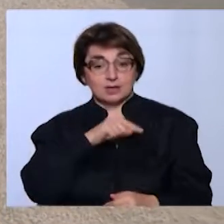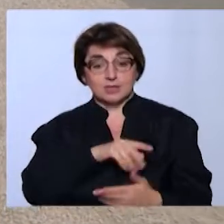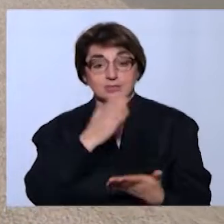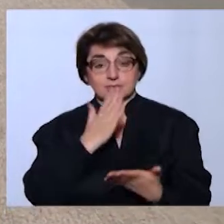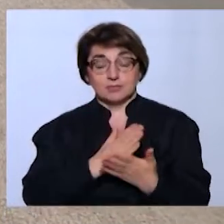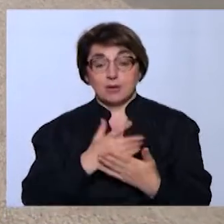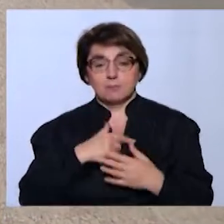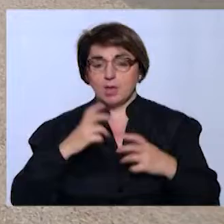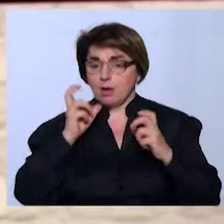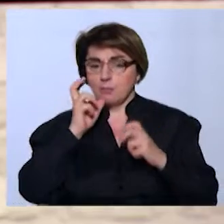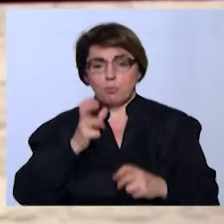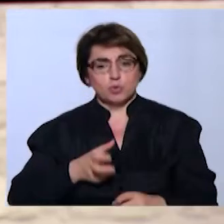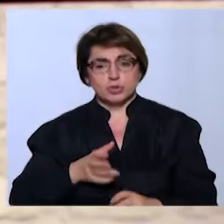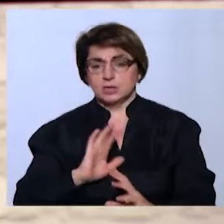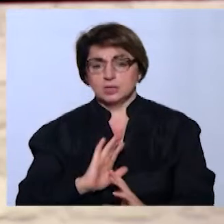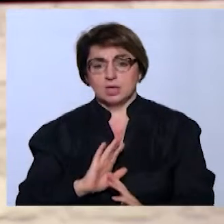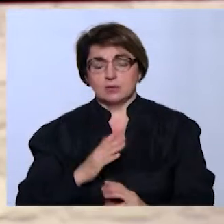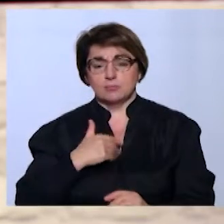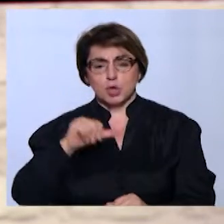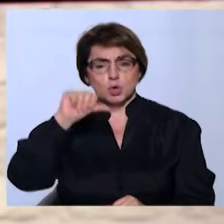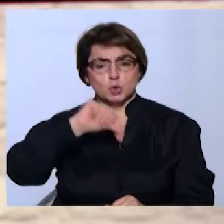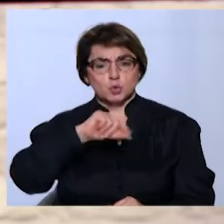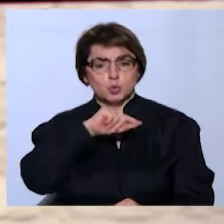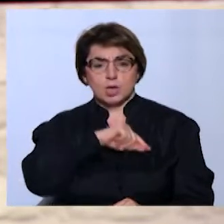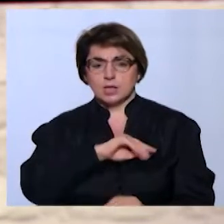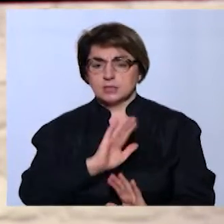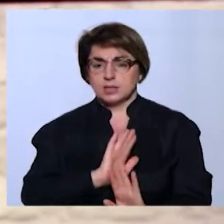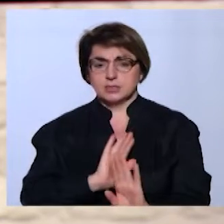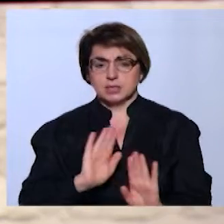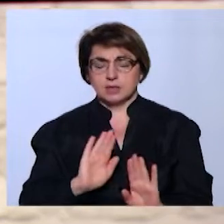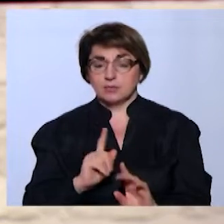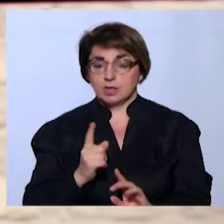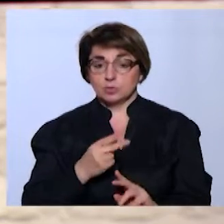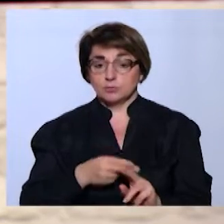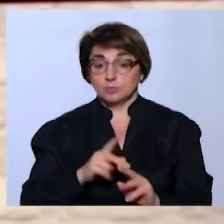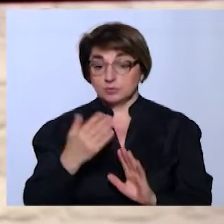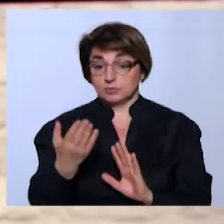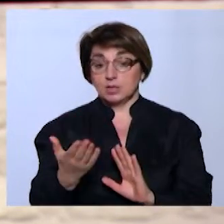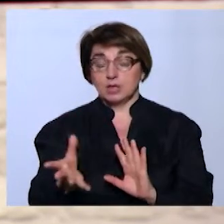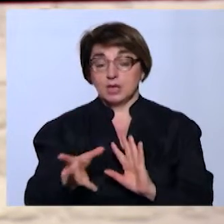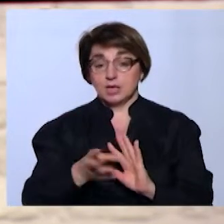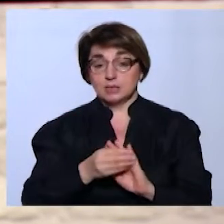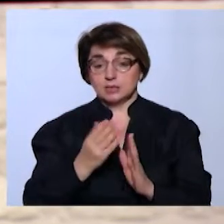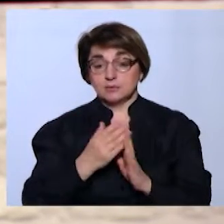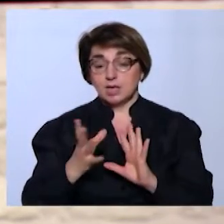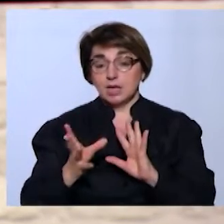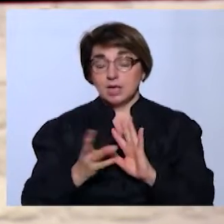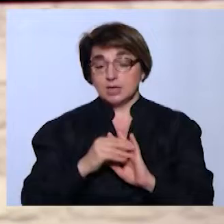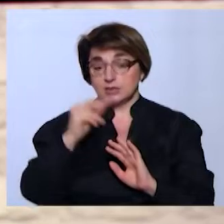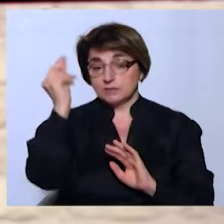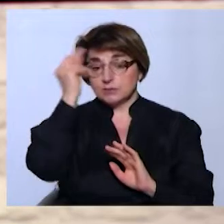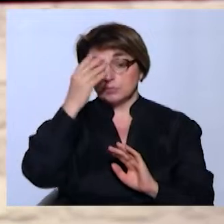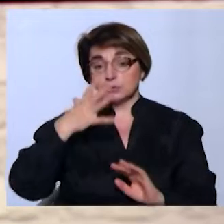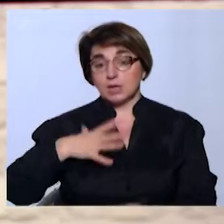ვარ. მე მოწყენილი არა ვარ. მე ცუდ ხასიათზე არა ვარ, რადგან თქვენთან ერთად ვარ და ერთად ვსწავლობთ